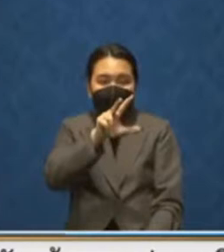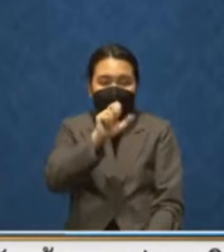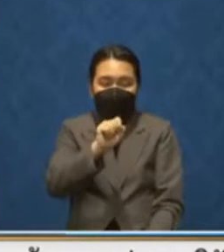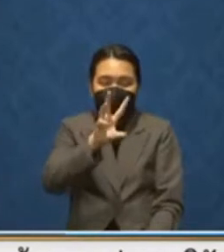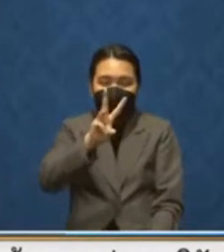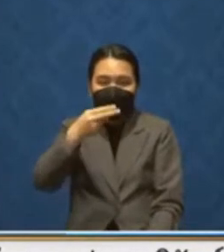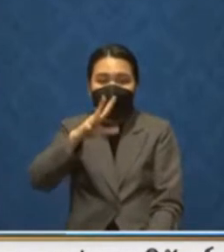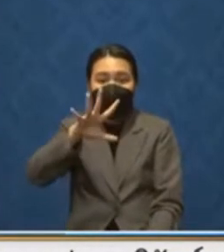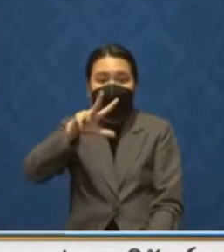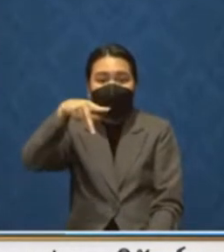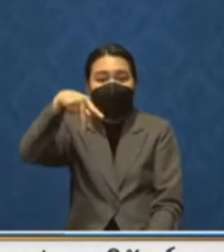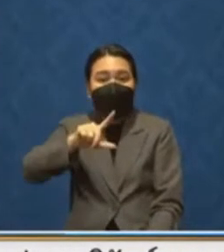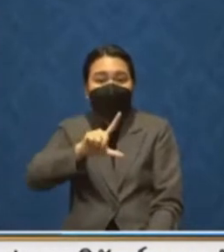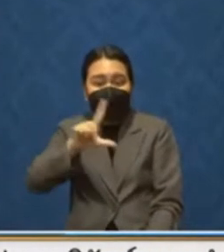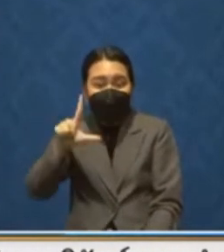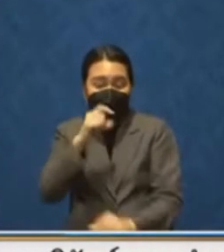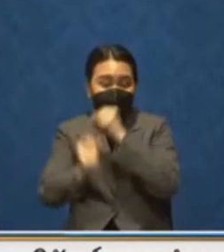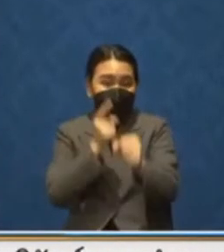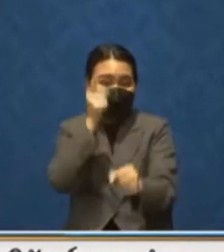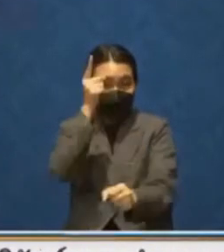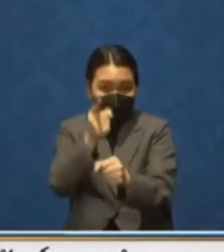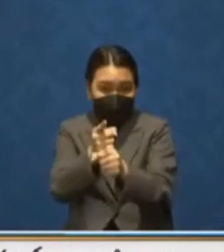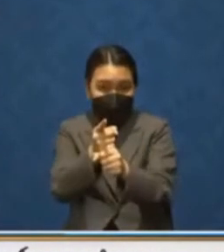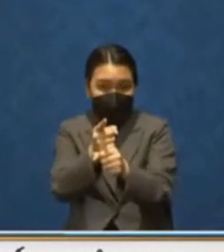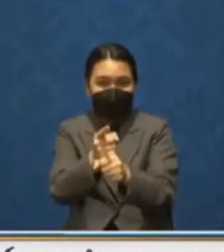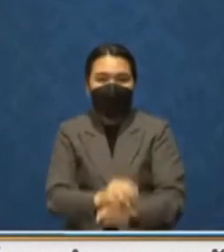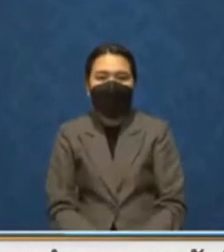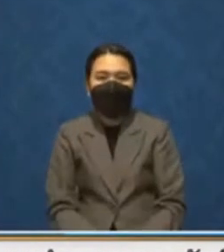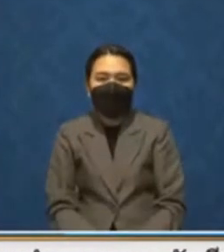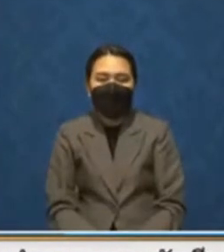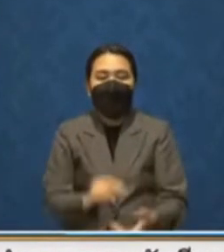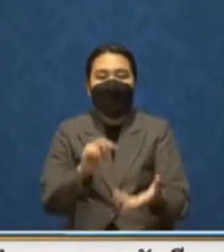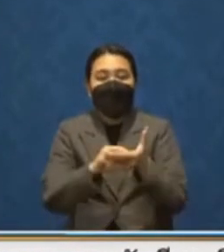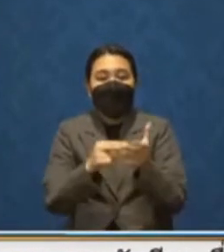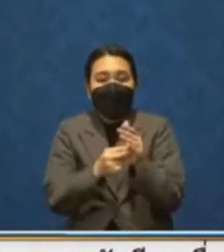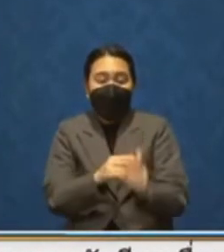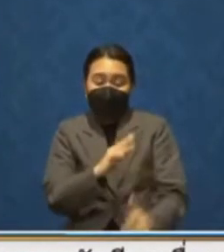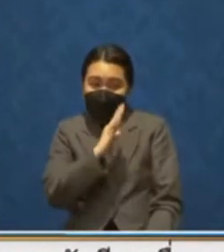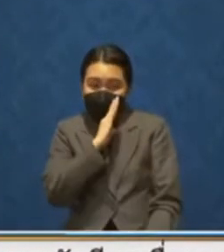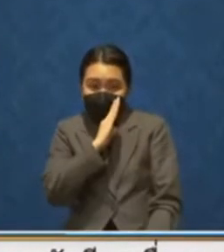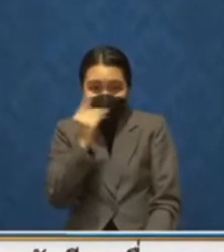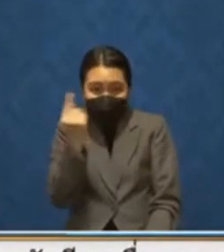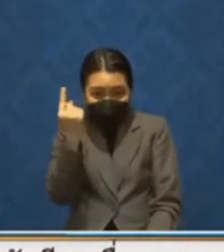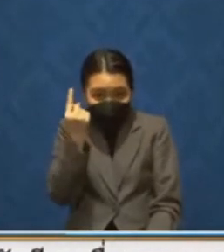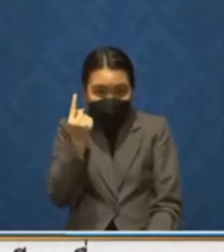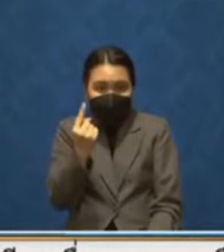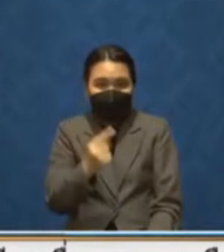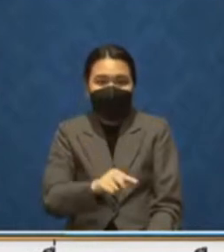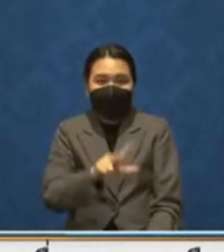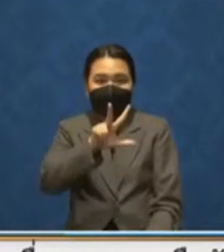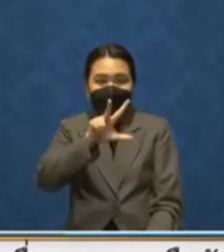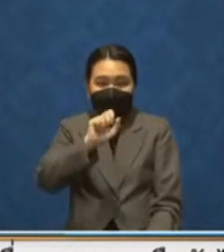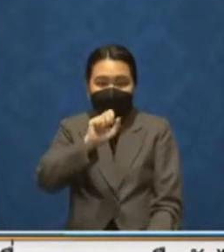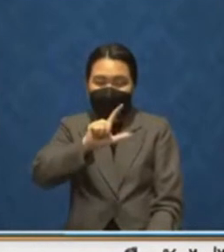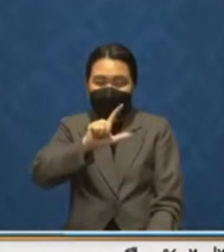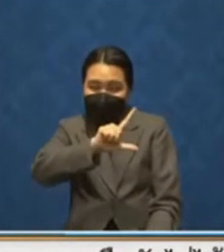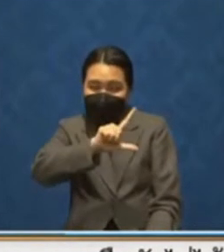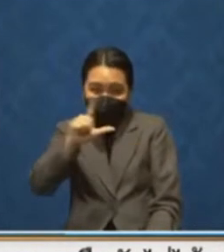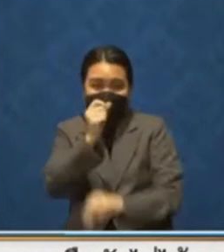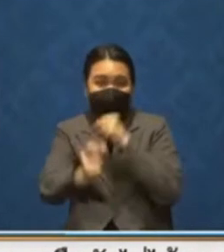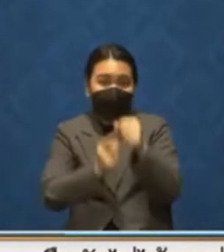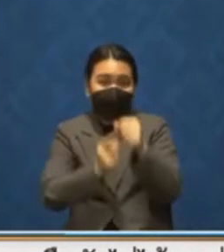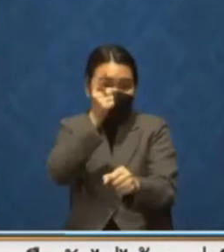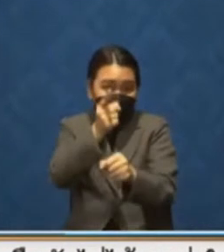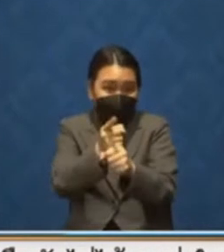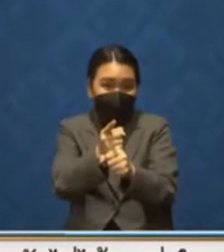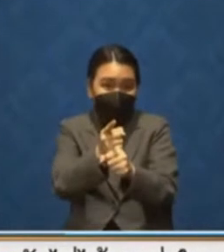หมื่นห้าพันล้านต่อปีไอ้นี่เฉพาะทิปส์นะครับสามแสนกว่าล้านต่อปียังไม่สะใจ